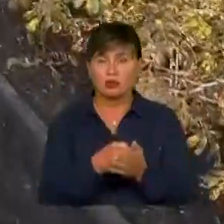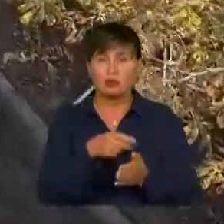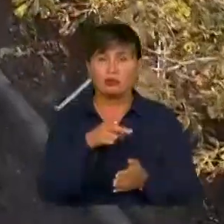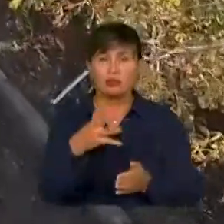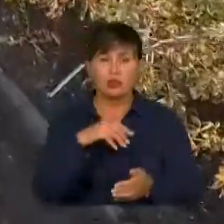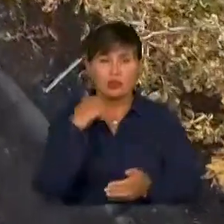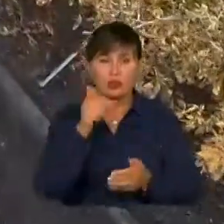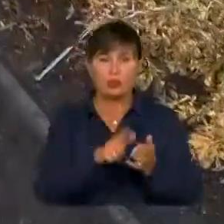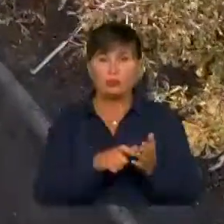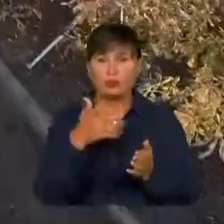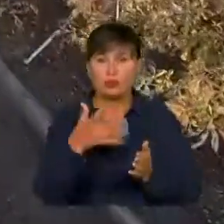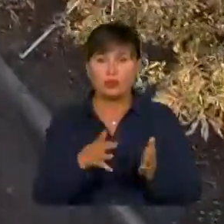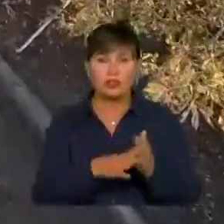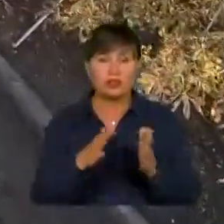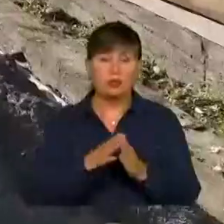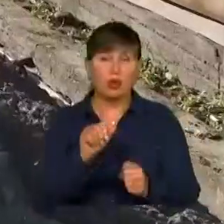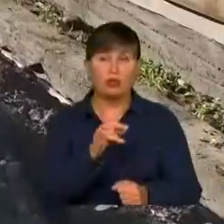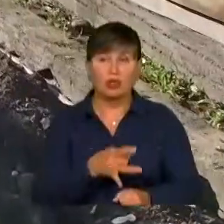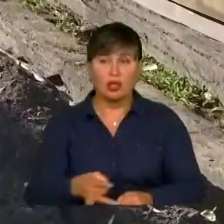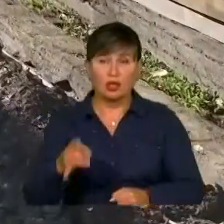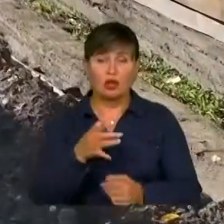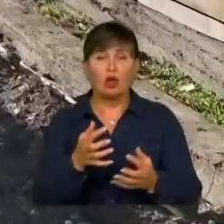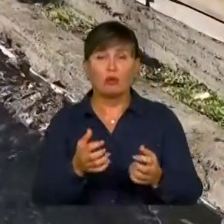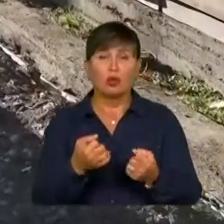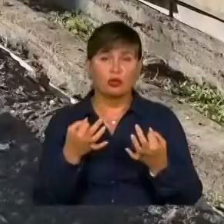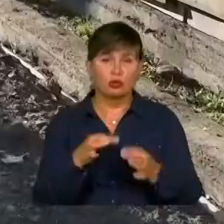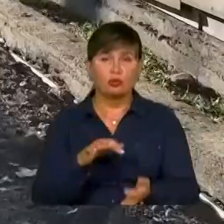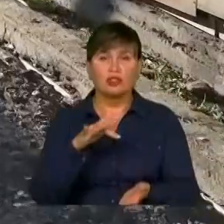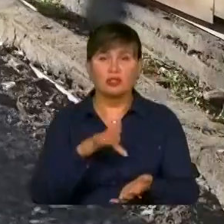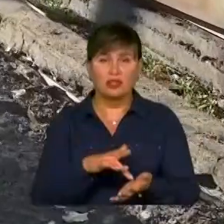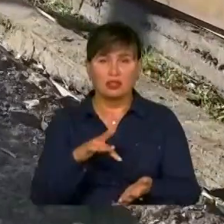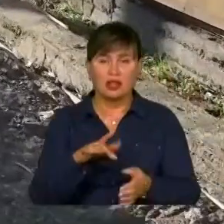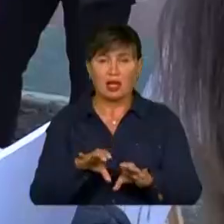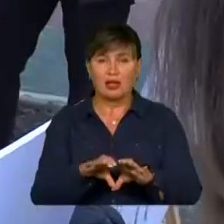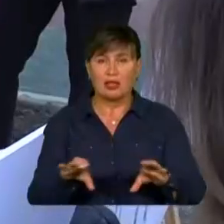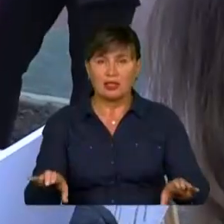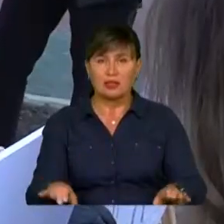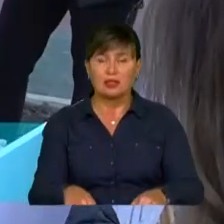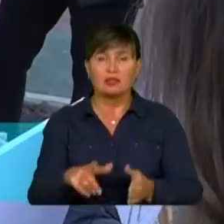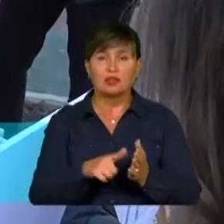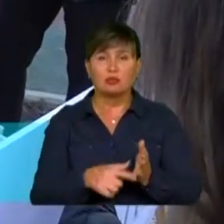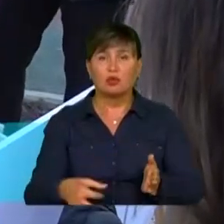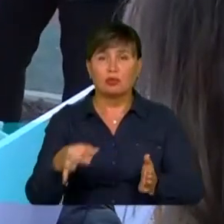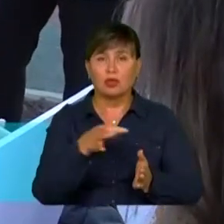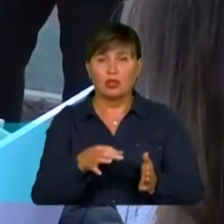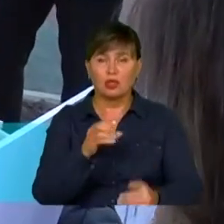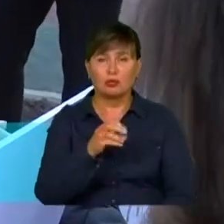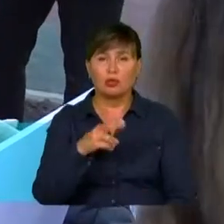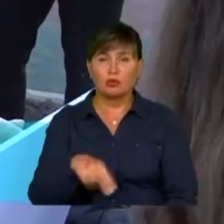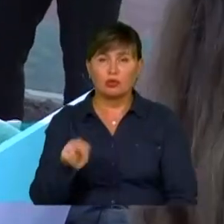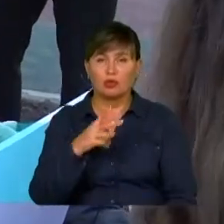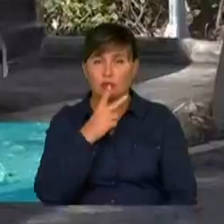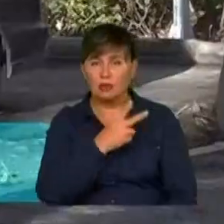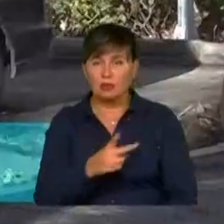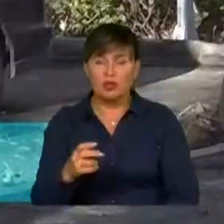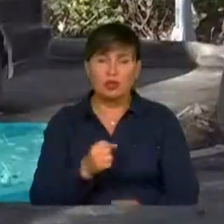Так, 759 домов Ауэзовского района получат доступ к централизованной канализации. В 7-м микрорайоне Ербулат Досаев